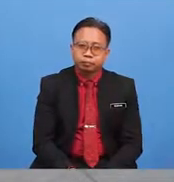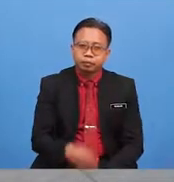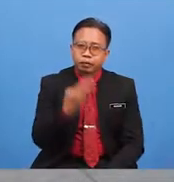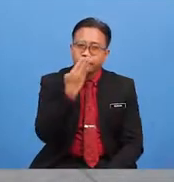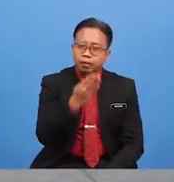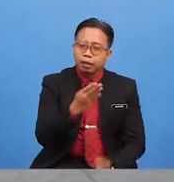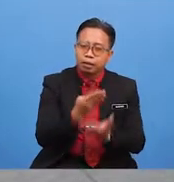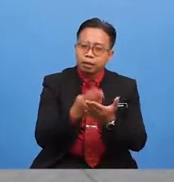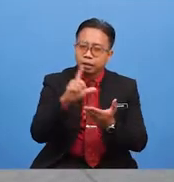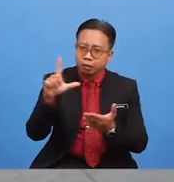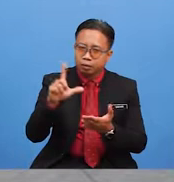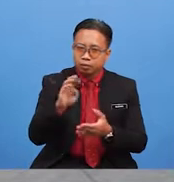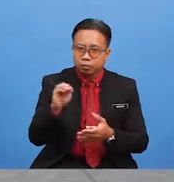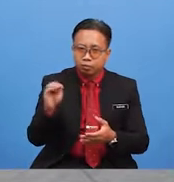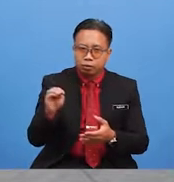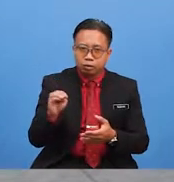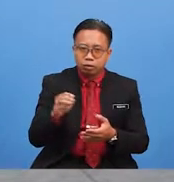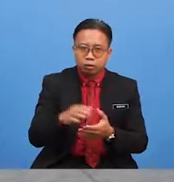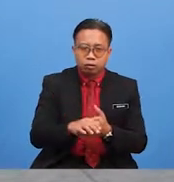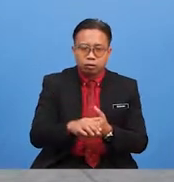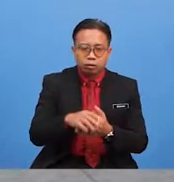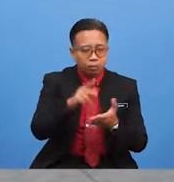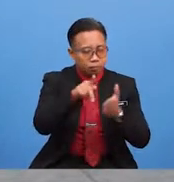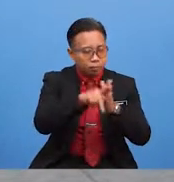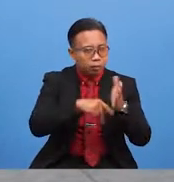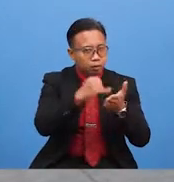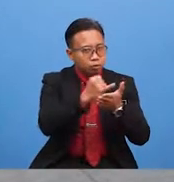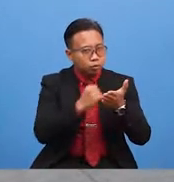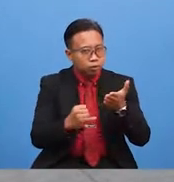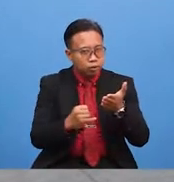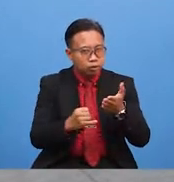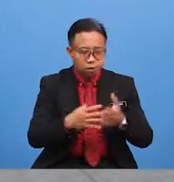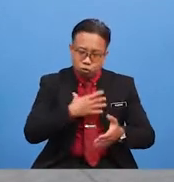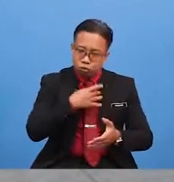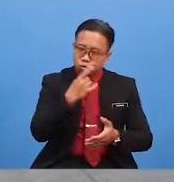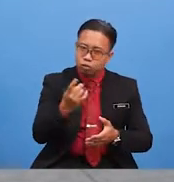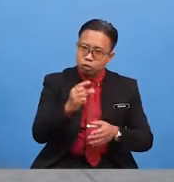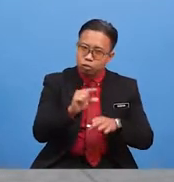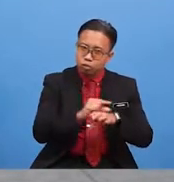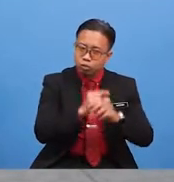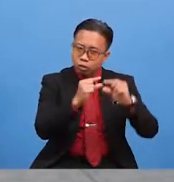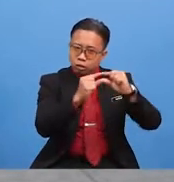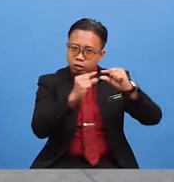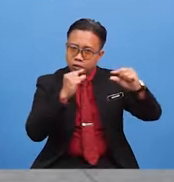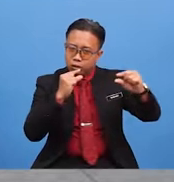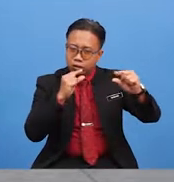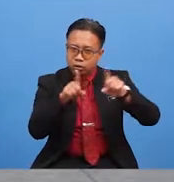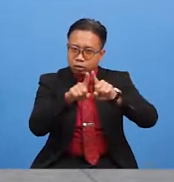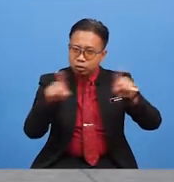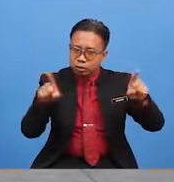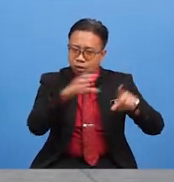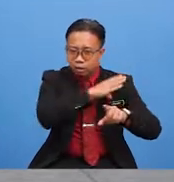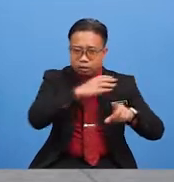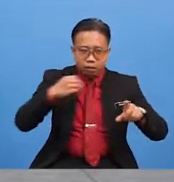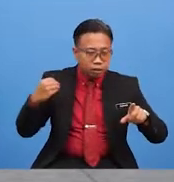Baiklah murid-murid, jelas bahawa pelukis-pelukis barat gemar menggunakan garisan selari dan